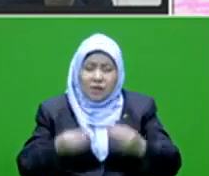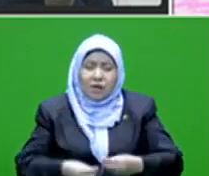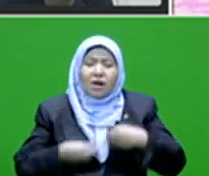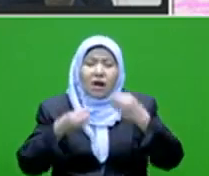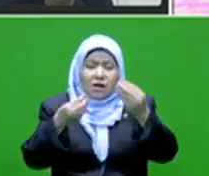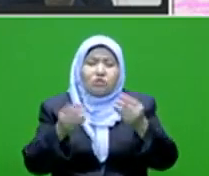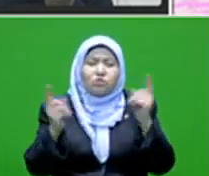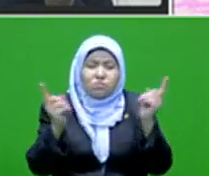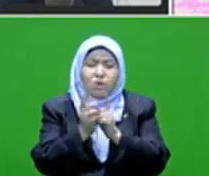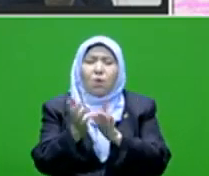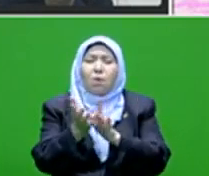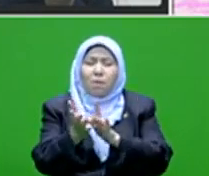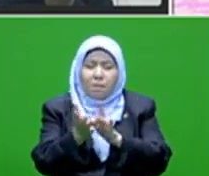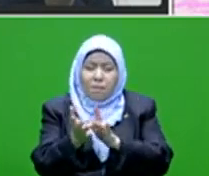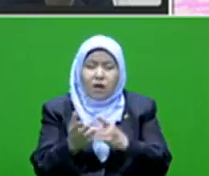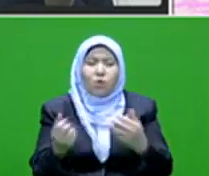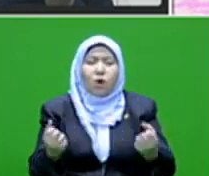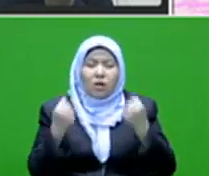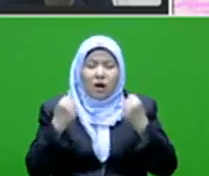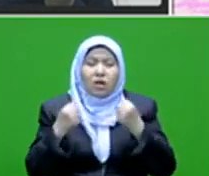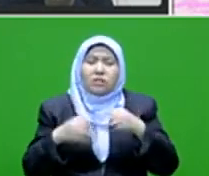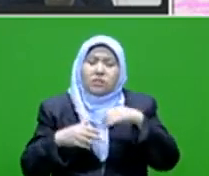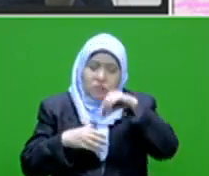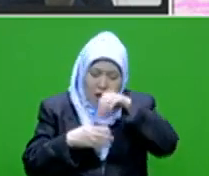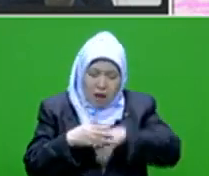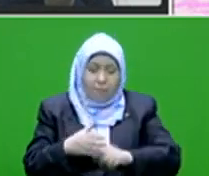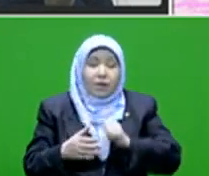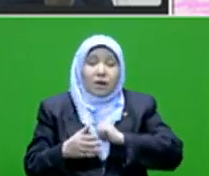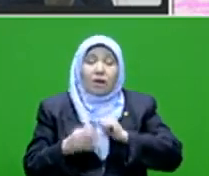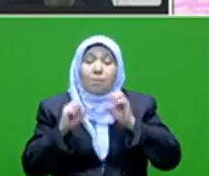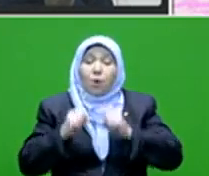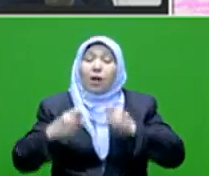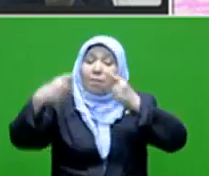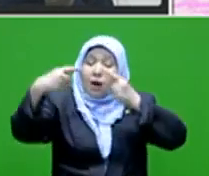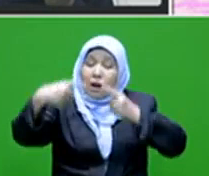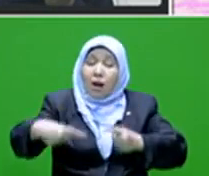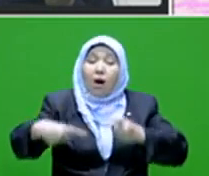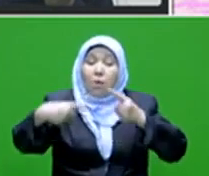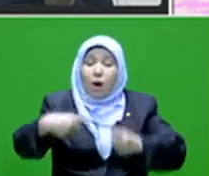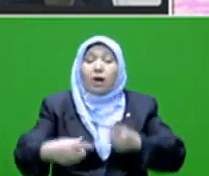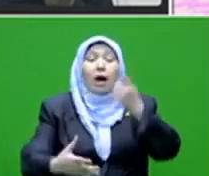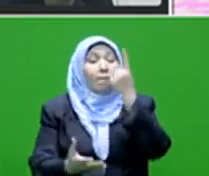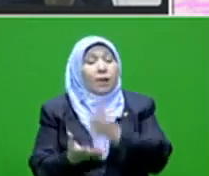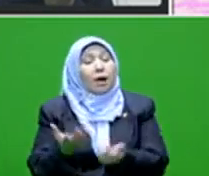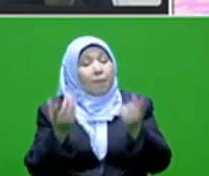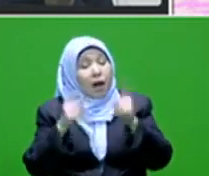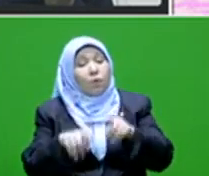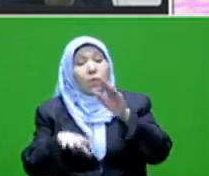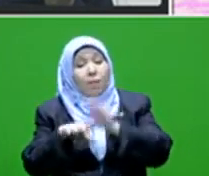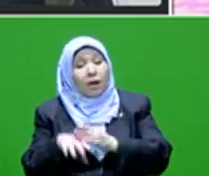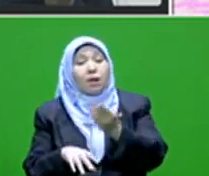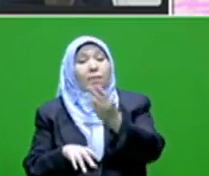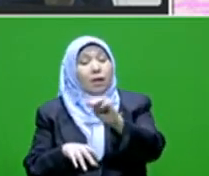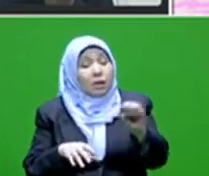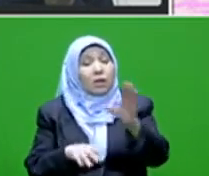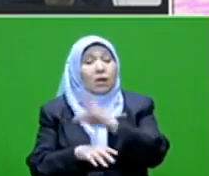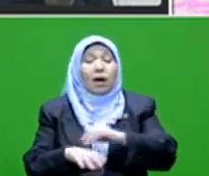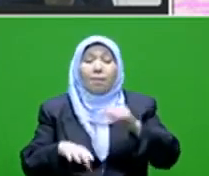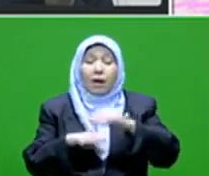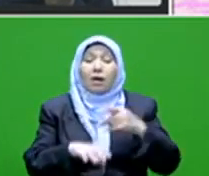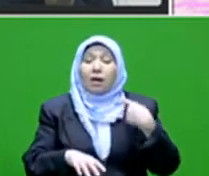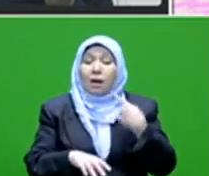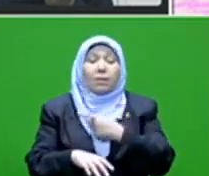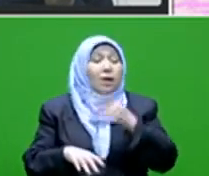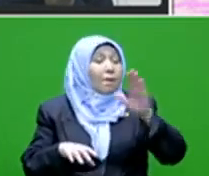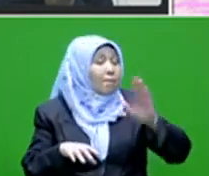penawar, kuatkan jati diri mereka, ya Allah, agar boleh melawan apa yang berlaku kepada mereka. Dan kepada kami yang